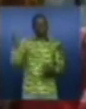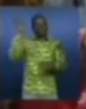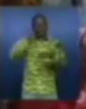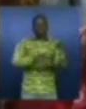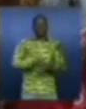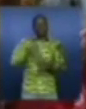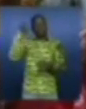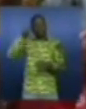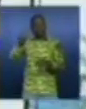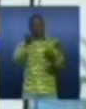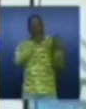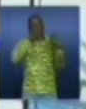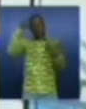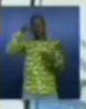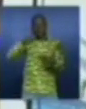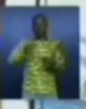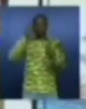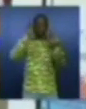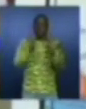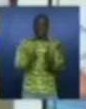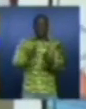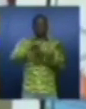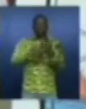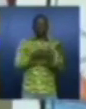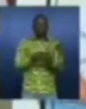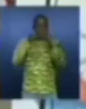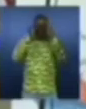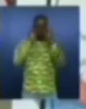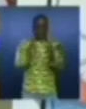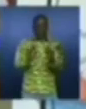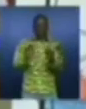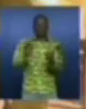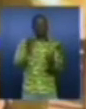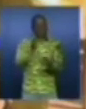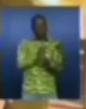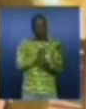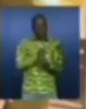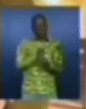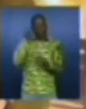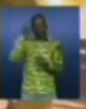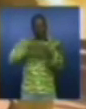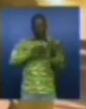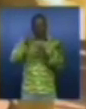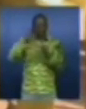patriotique et précisé que toutes les dispositions sont en train d'être prises afin